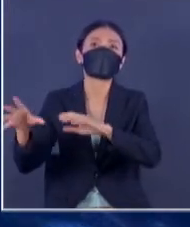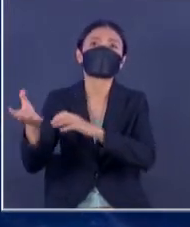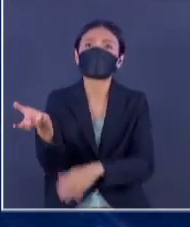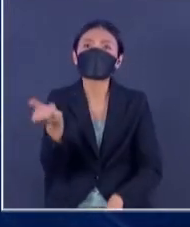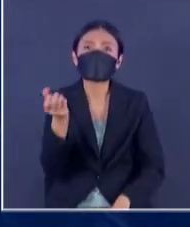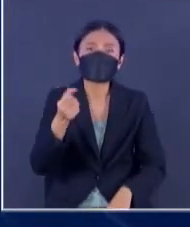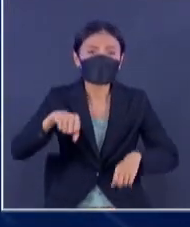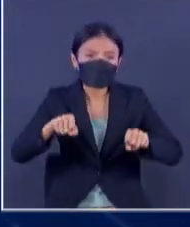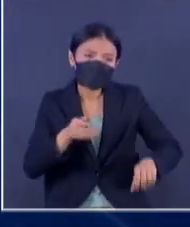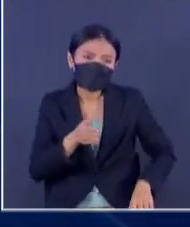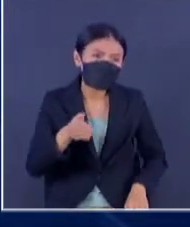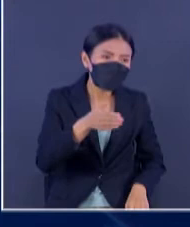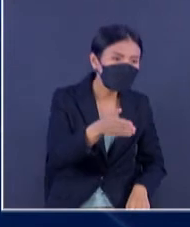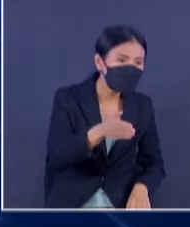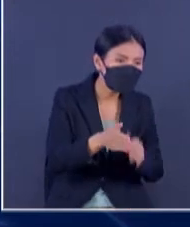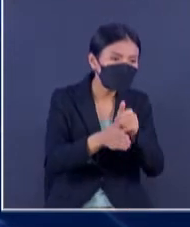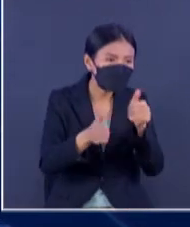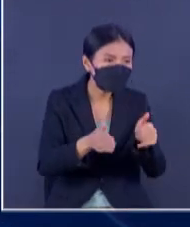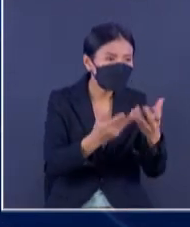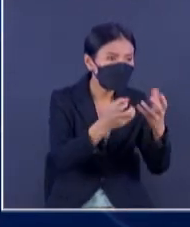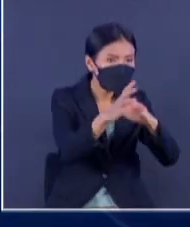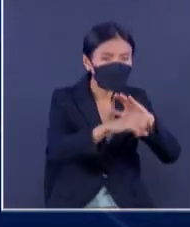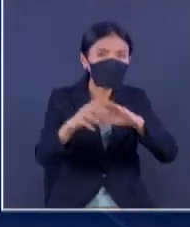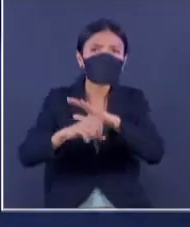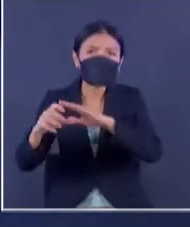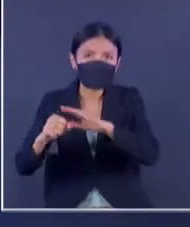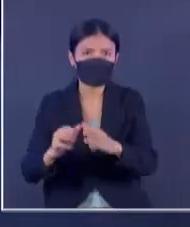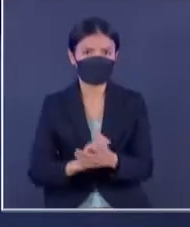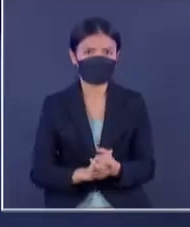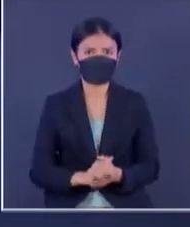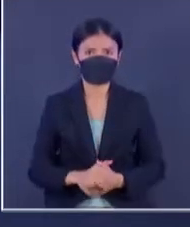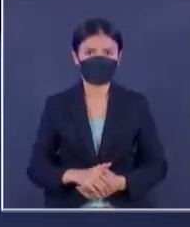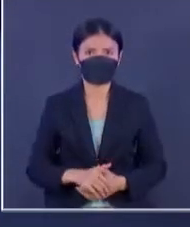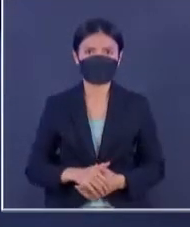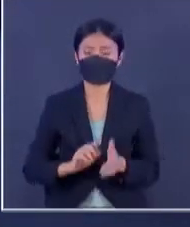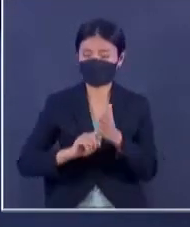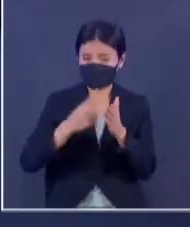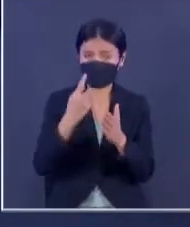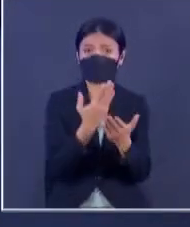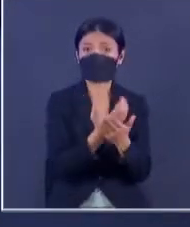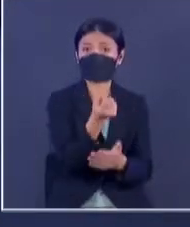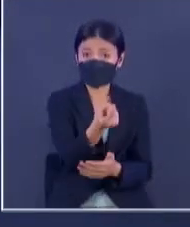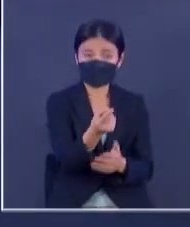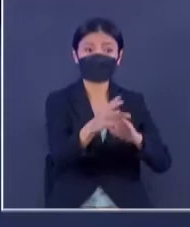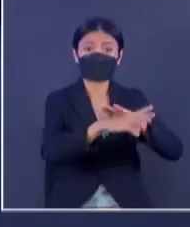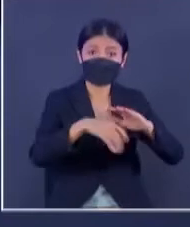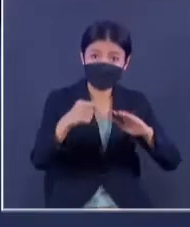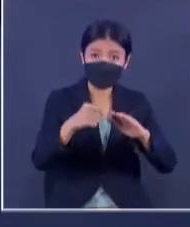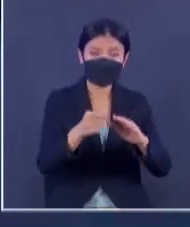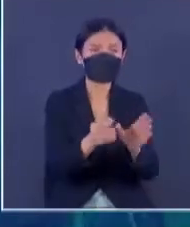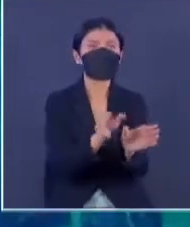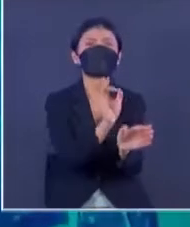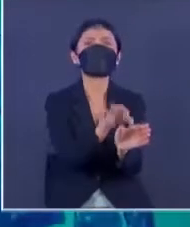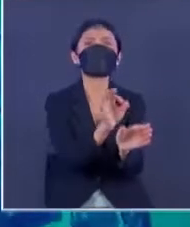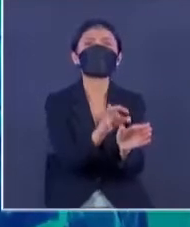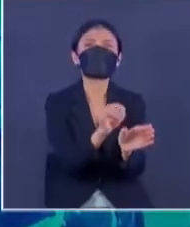ตัวไปดำเนินคดีตามกฎหมายต่อไปนะคะ ไปลักทรัพย์เงินสดก่อนไปขโมยเงินจากกระปุกออมสินของชาวบ้านใช่ไหม